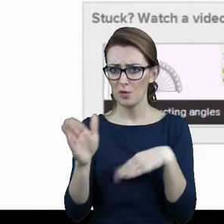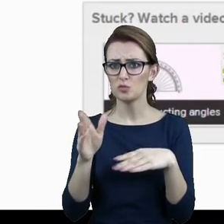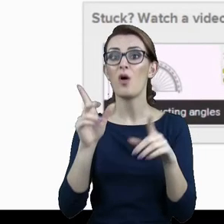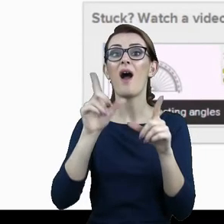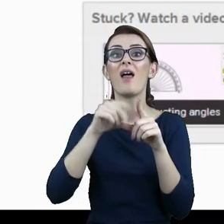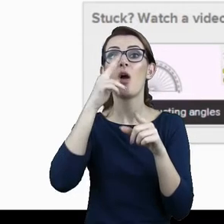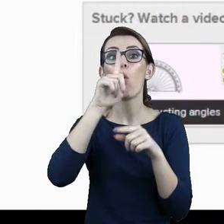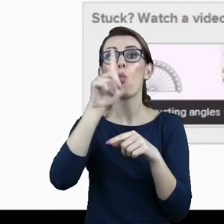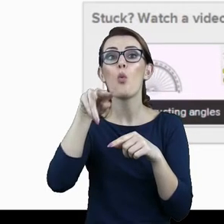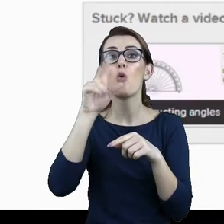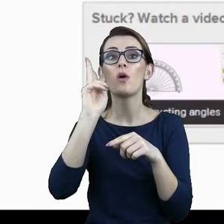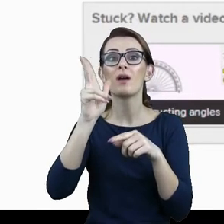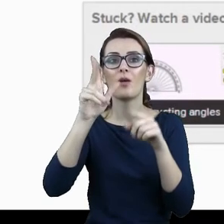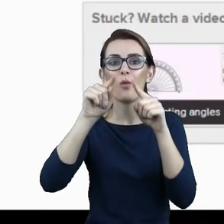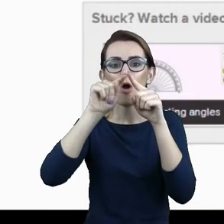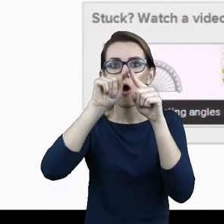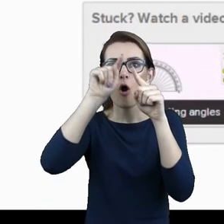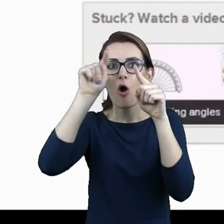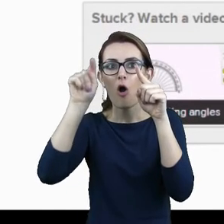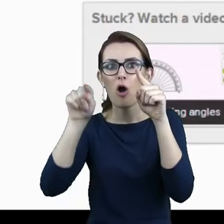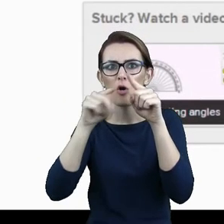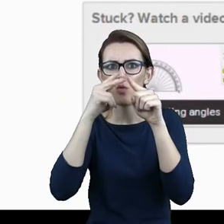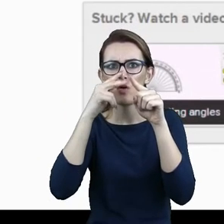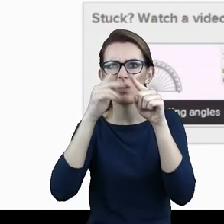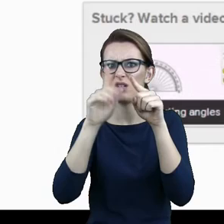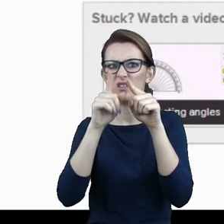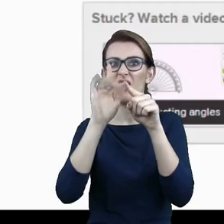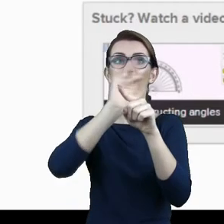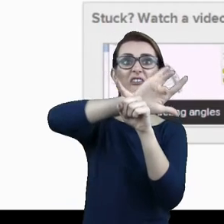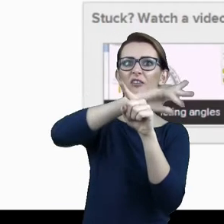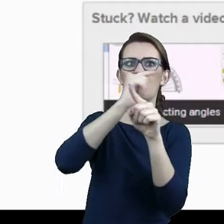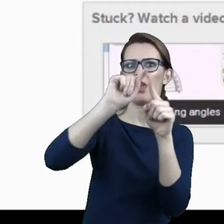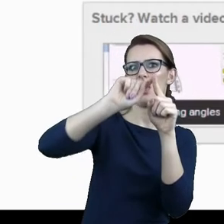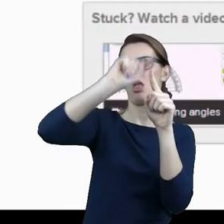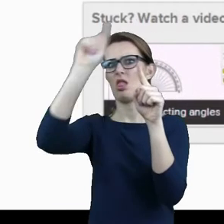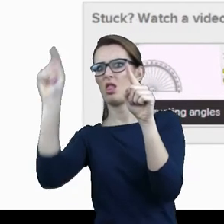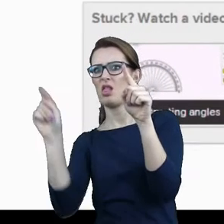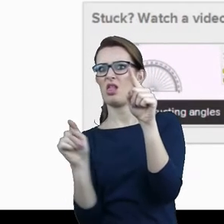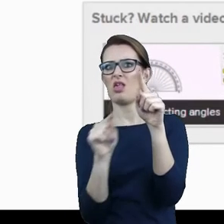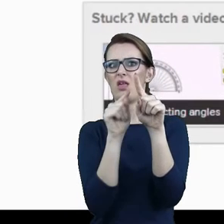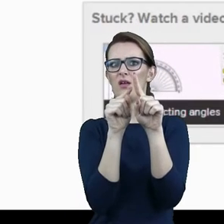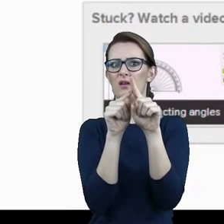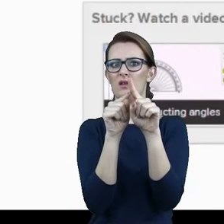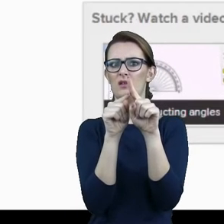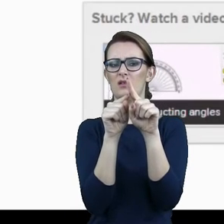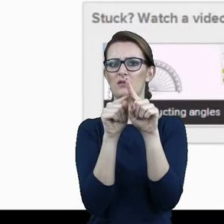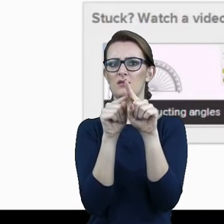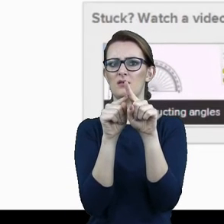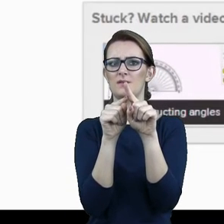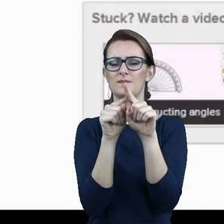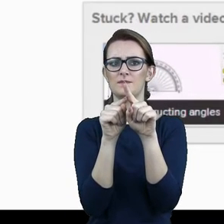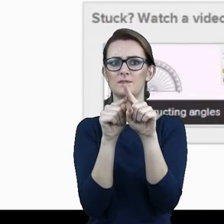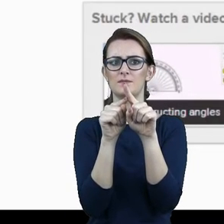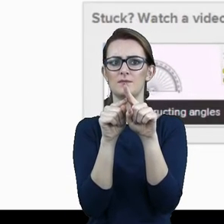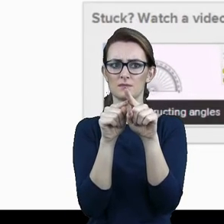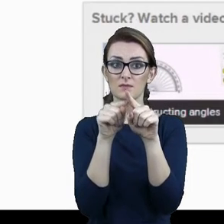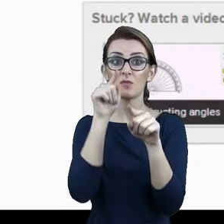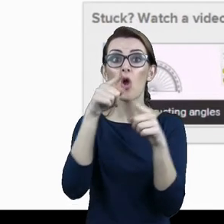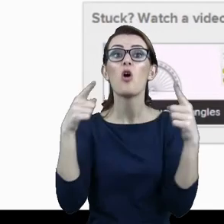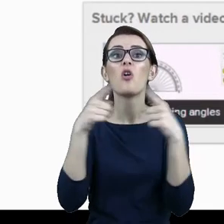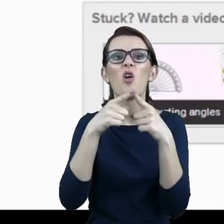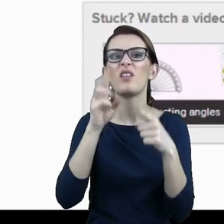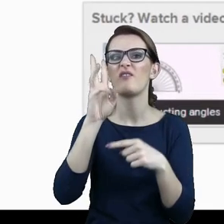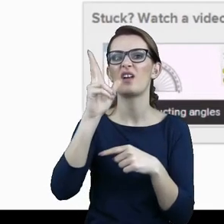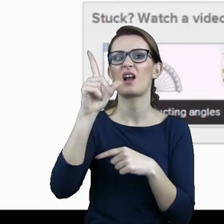to ramię ustawimy na 10, czyli wygląda, że zrobiłam wszystko tak jak poprzednio, ale zobacz, łuk tego kąta jest na